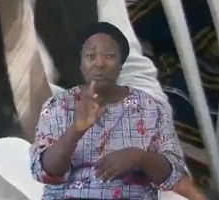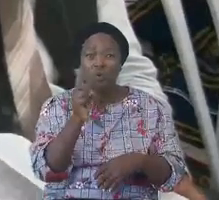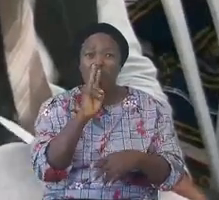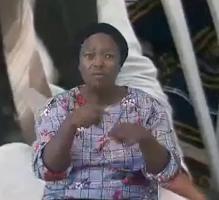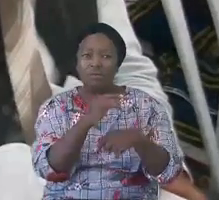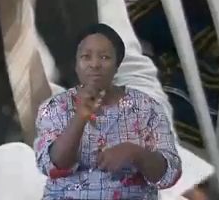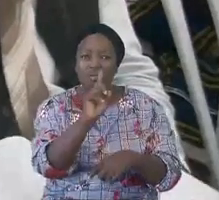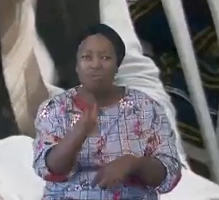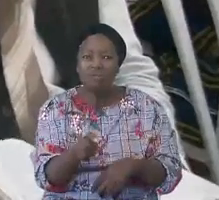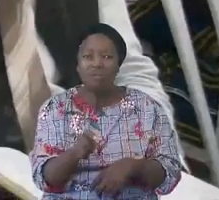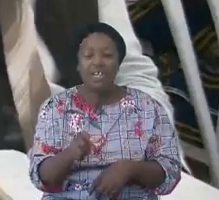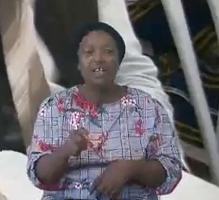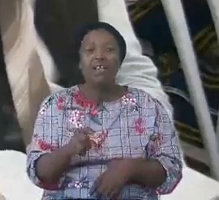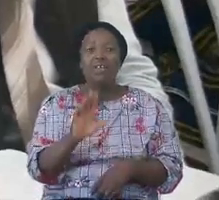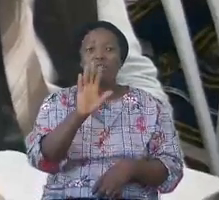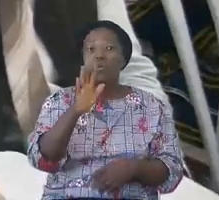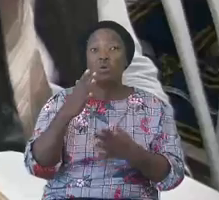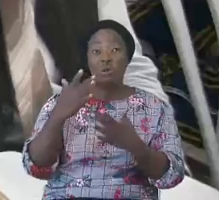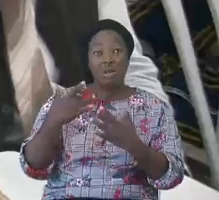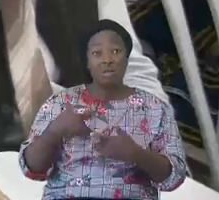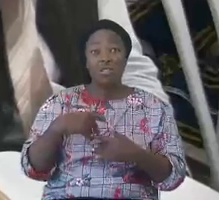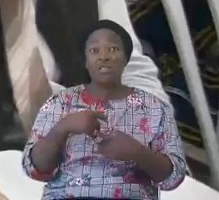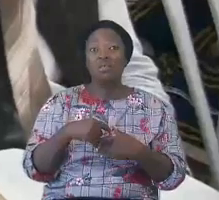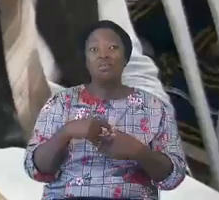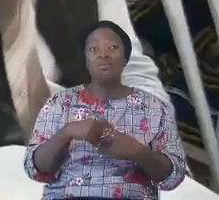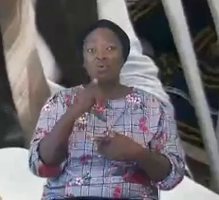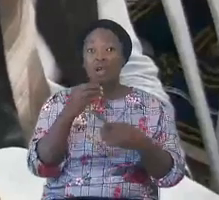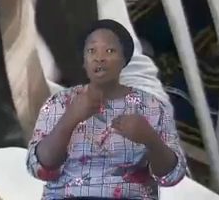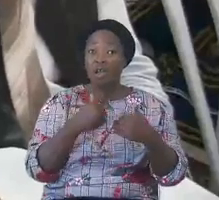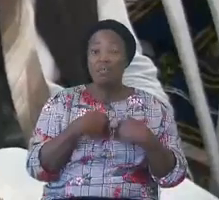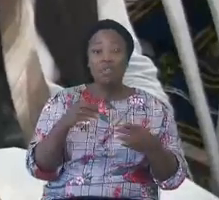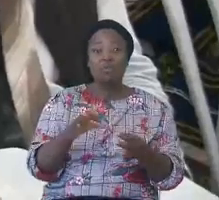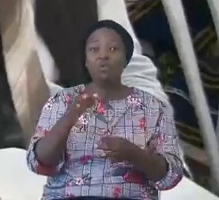Tu n'as pas dit ça pour toi-même. Où est-ce que tu vas?